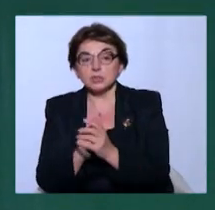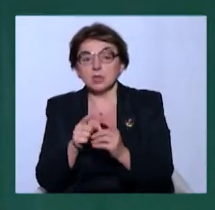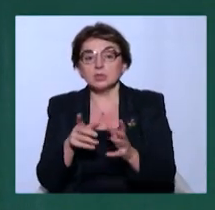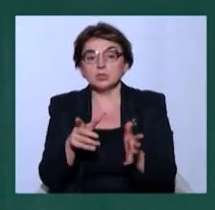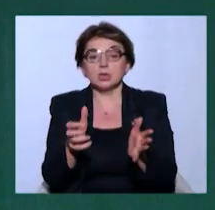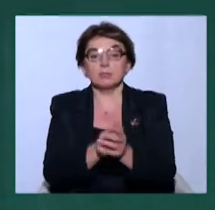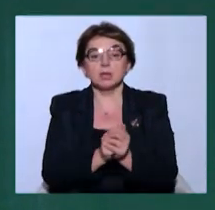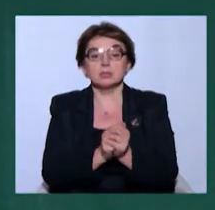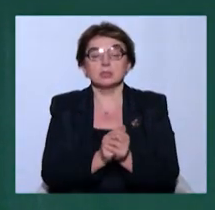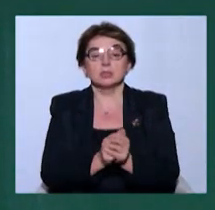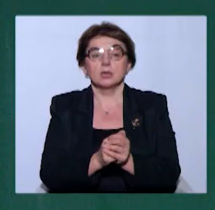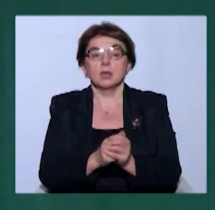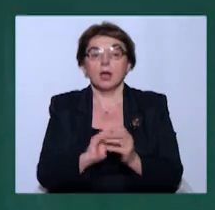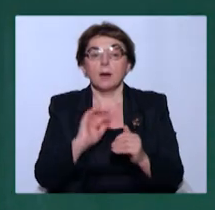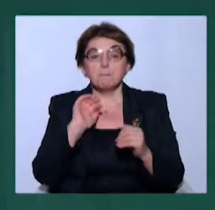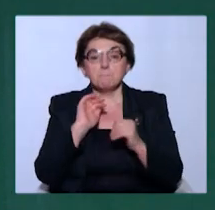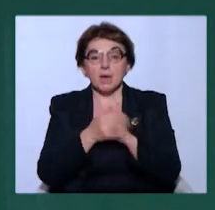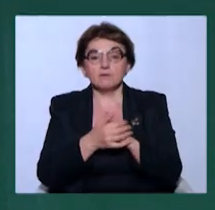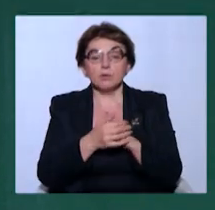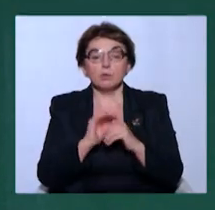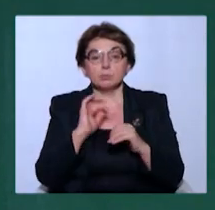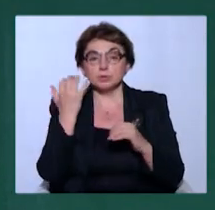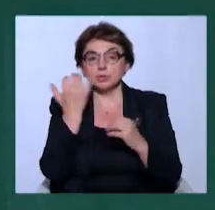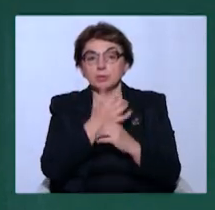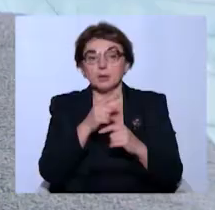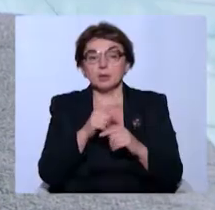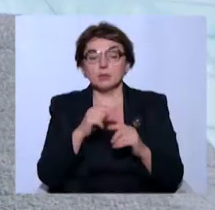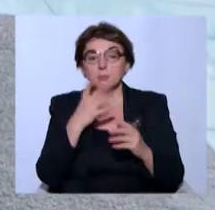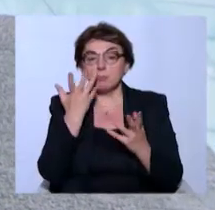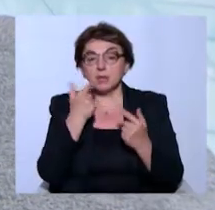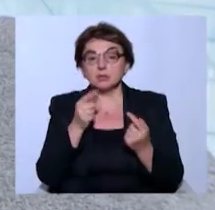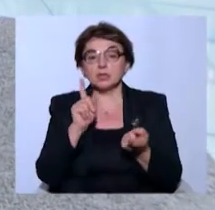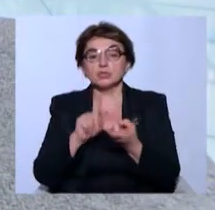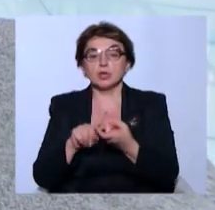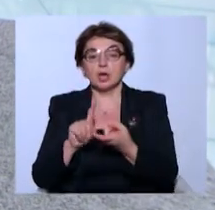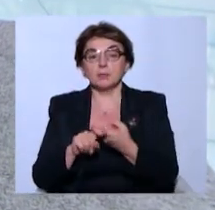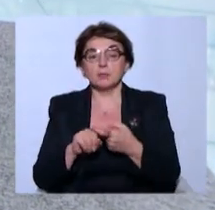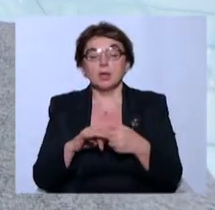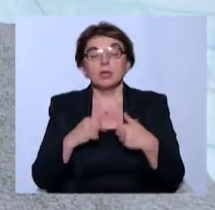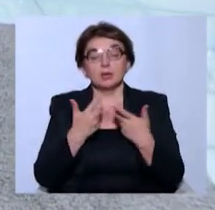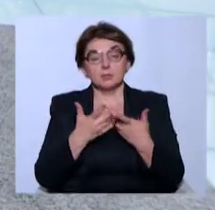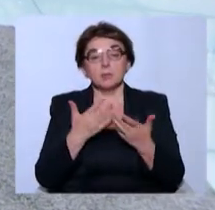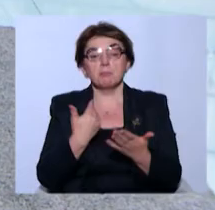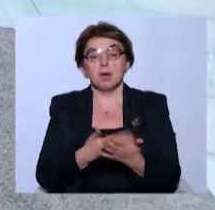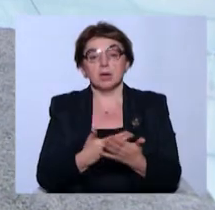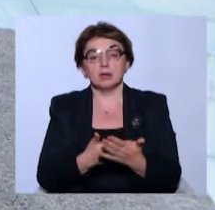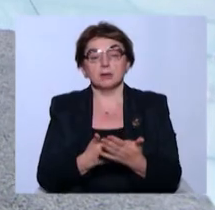მას. ფარველობითი შეფერილობა მას ფონთან შეხამება. განვიხილოთ რამდენიმე